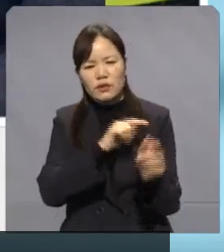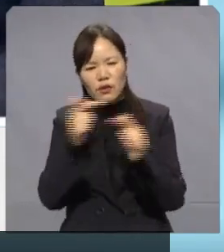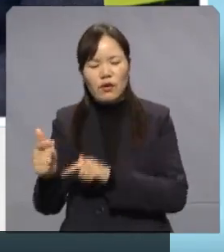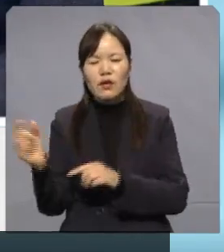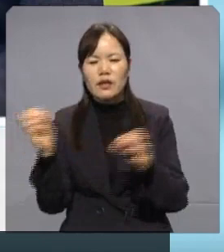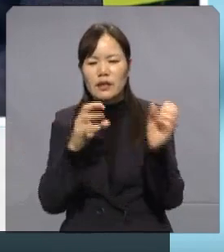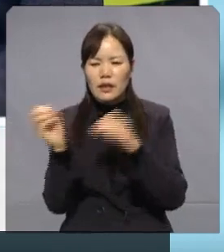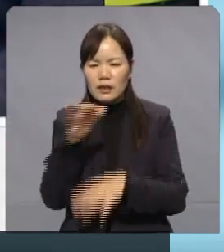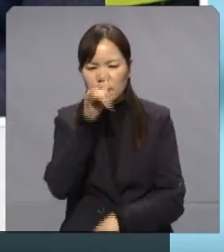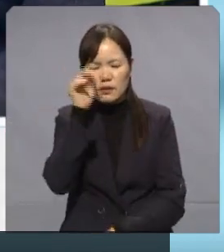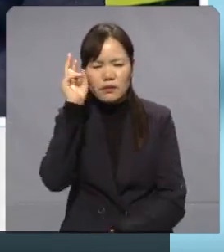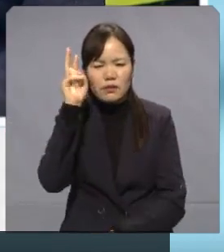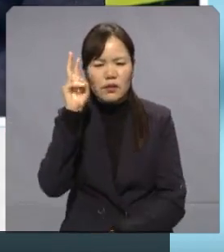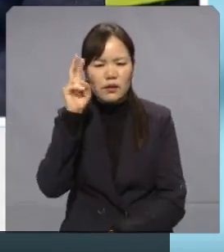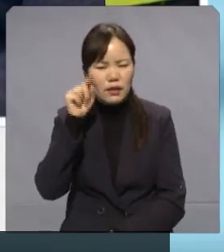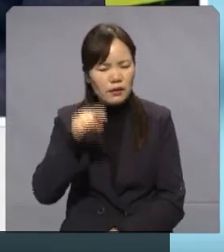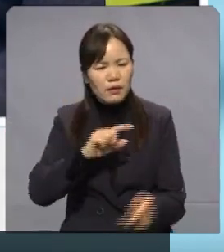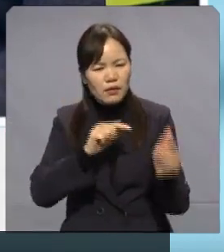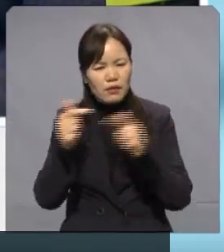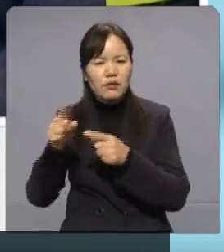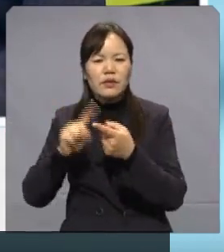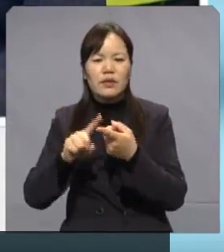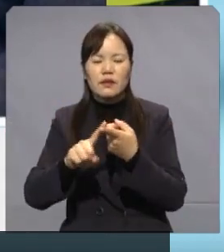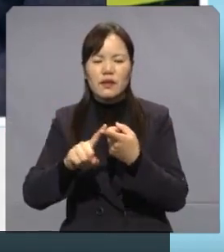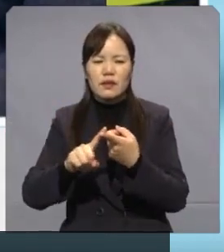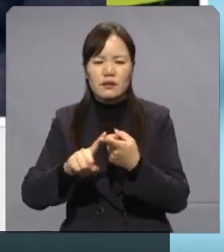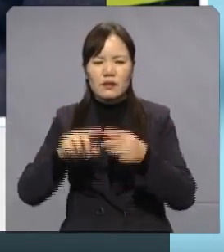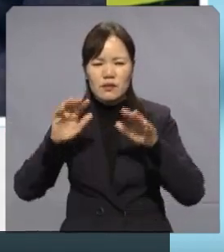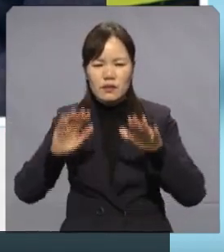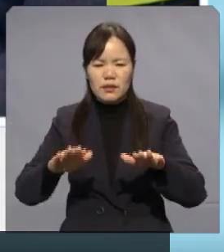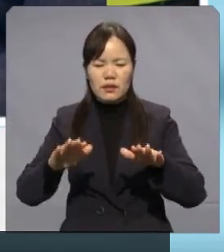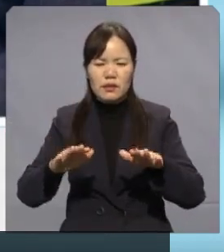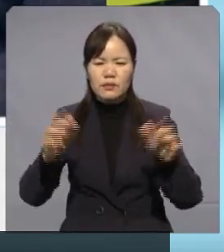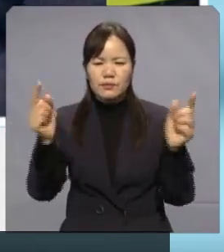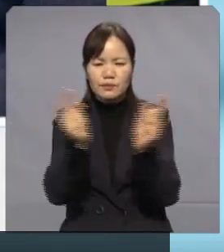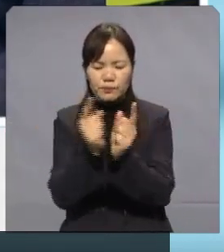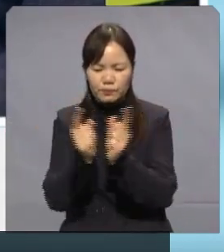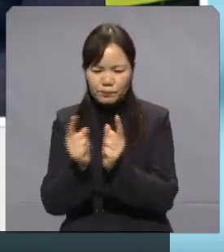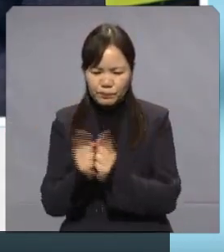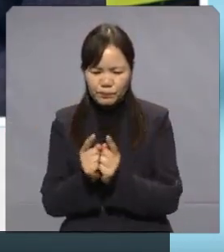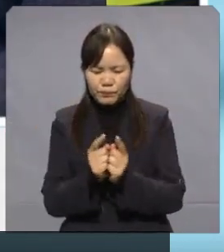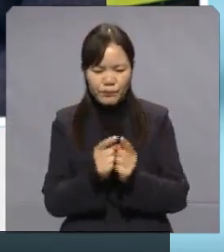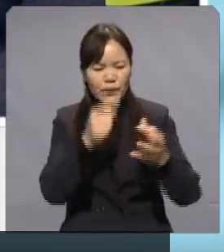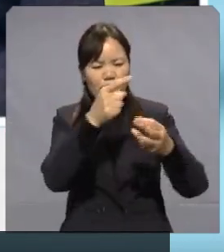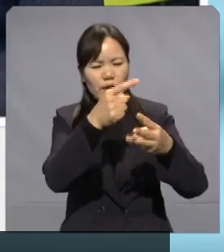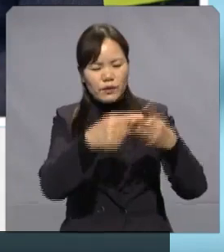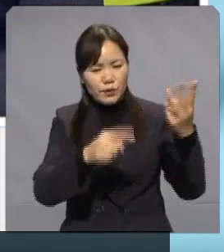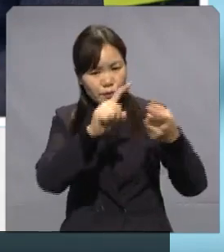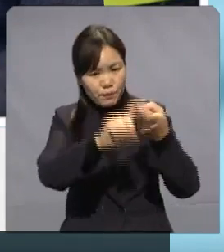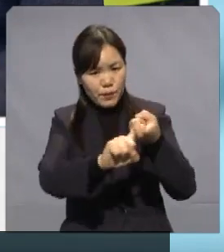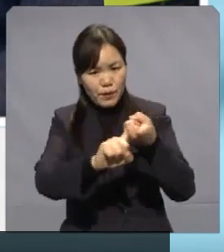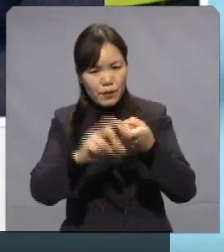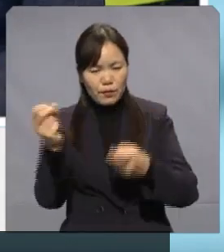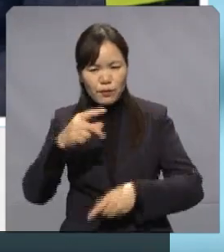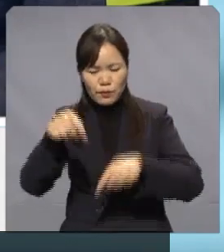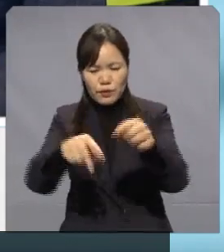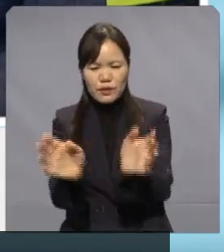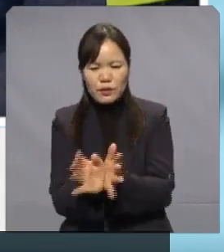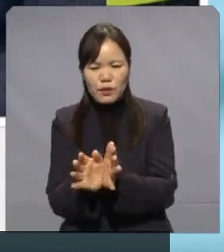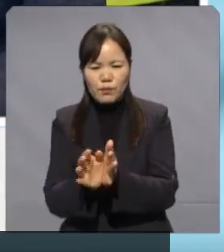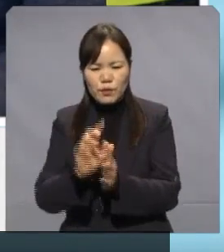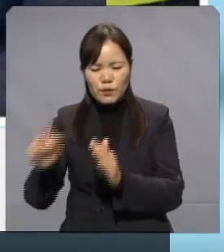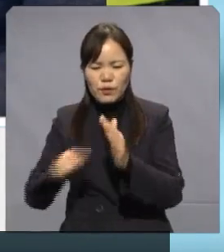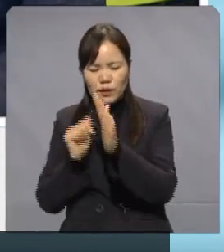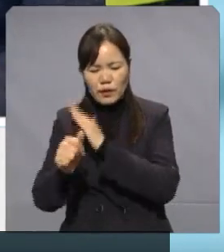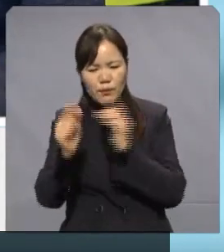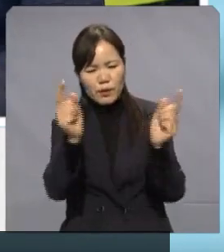얘기가 나올 수 있는데 예. 그런 것들이 지금 연쇄회동 이른바 윤핵관 지도부 그다음에 원내대표까지 이어지면서